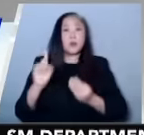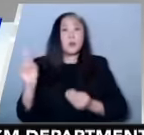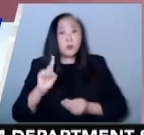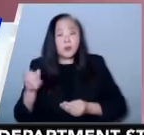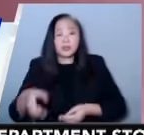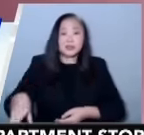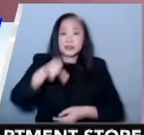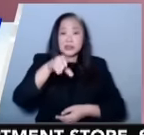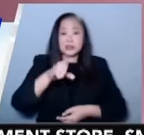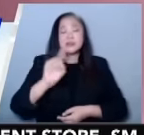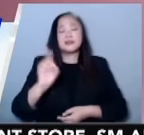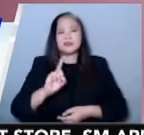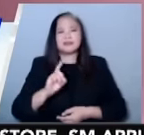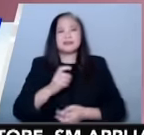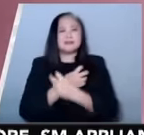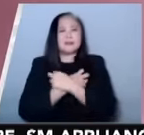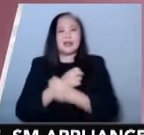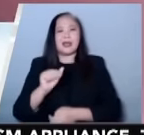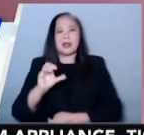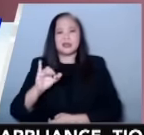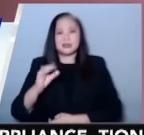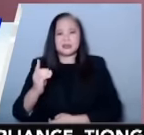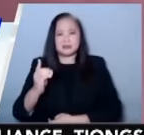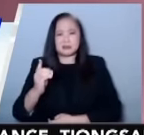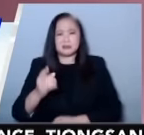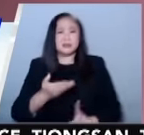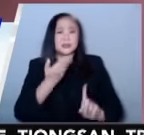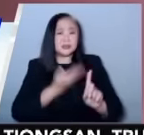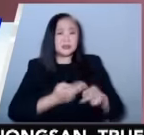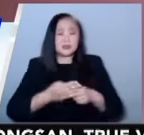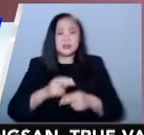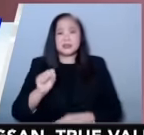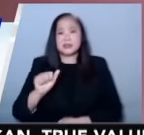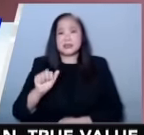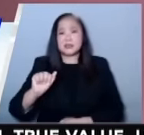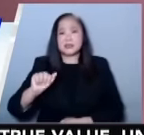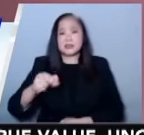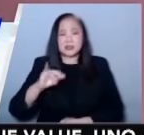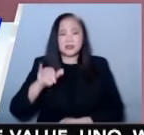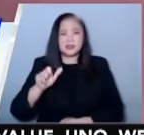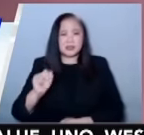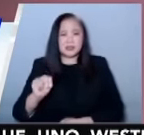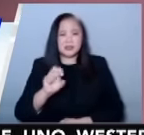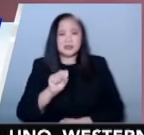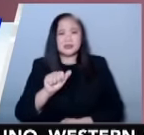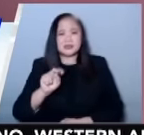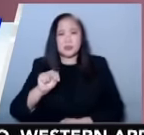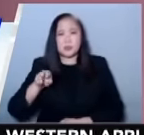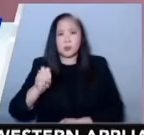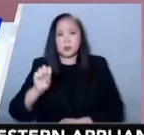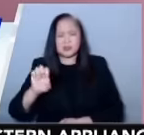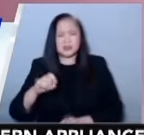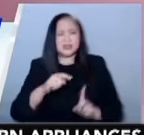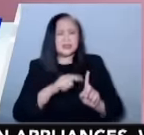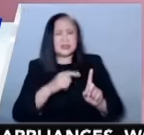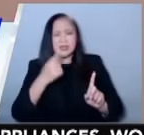asido. Kinilala ang biktimang si Sarah Jane San Jose, na ngayon hindi makakita dahil sa mata niya dumiretso ang isinaboy na asido.